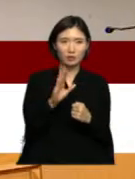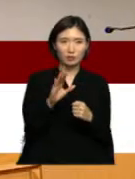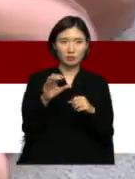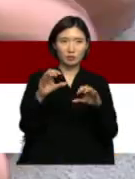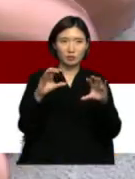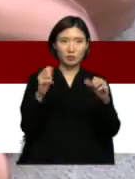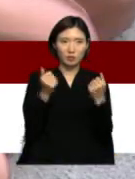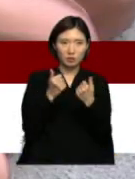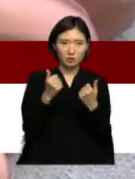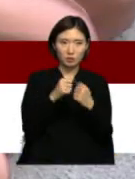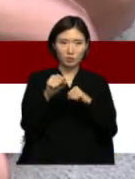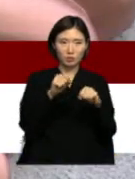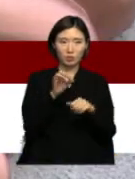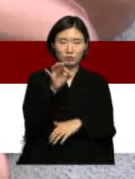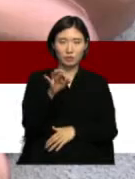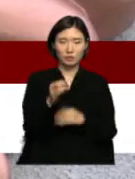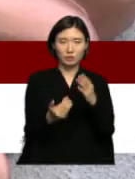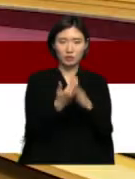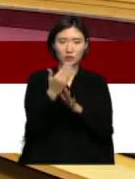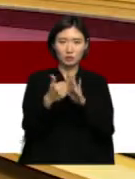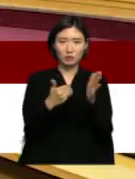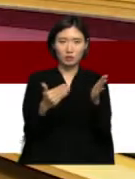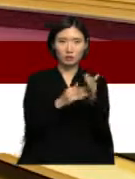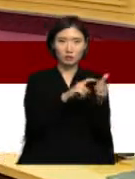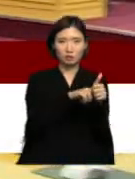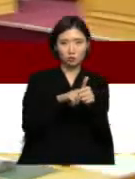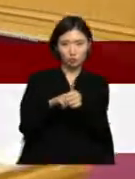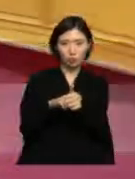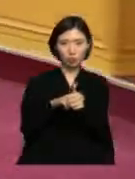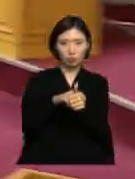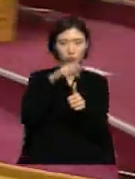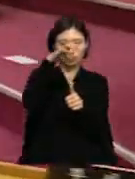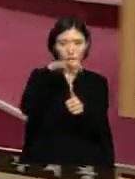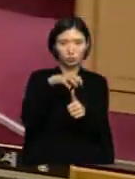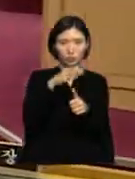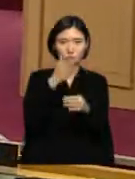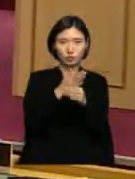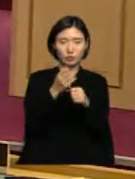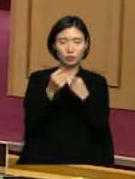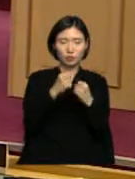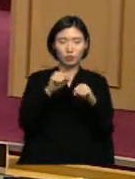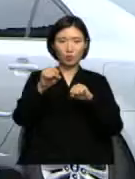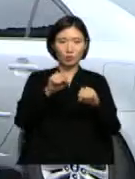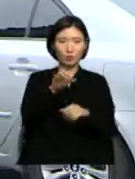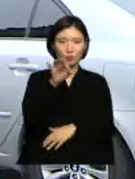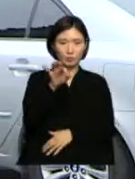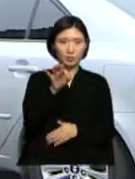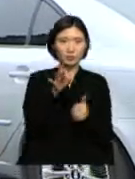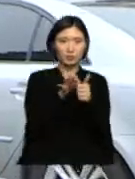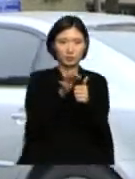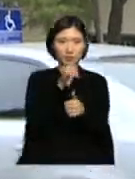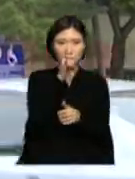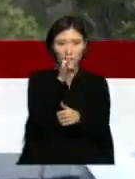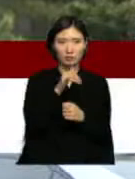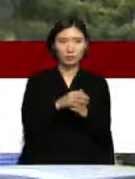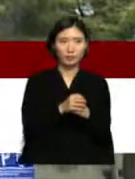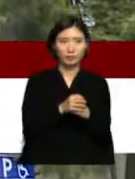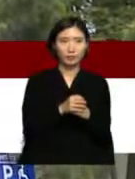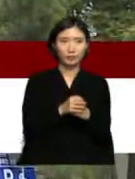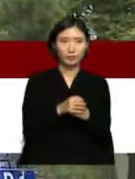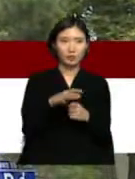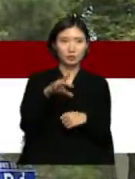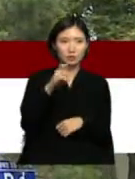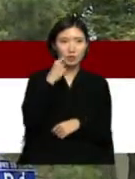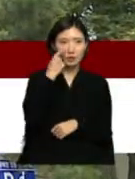지급 제한 조례가 생기기 전까진 구속된 상태인데도 불구하고 의정활동비가 지급됐습니다. 처음에 저희가 한